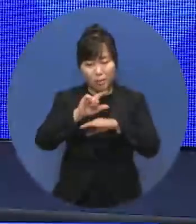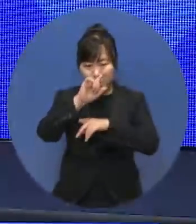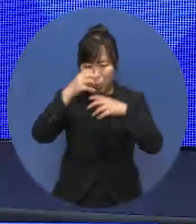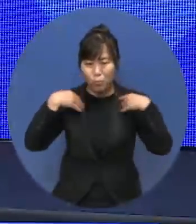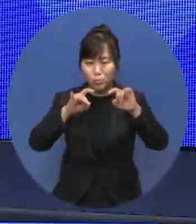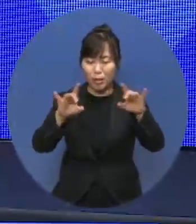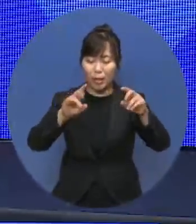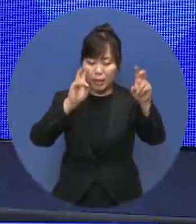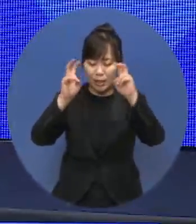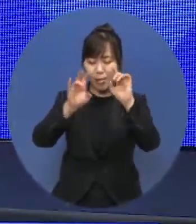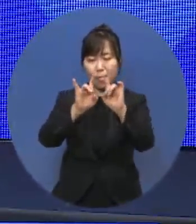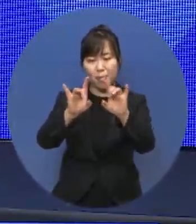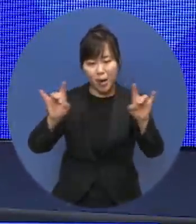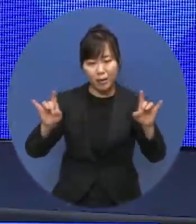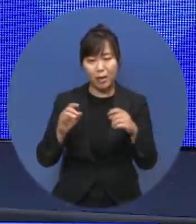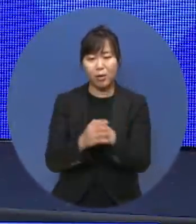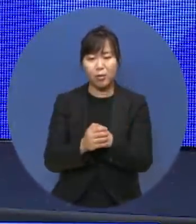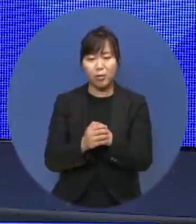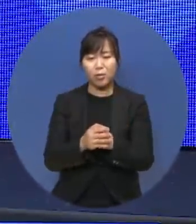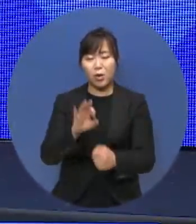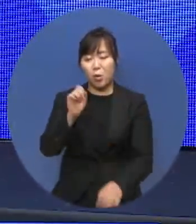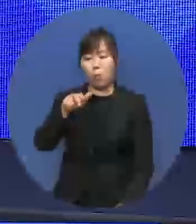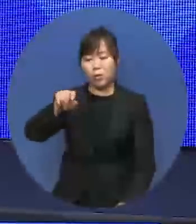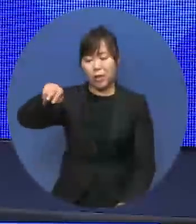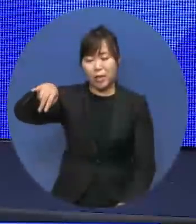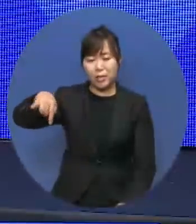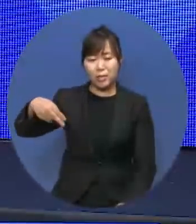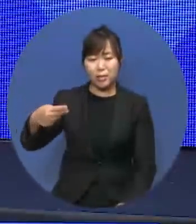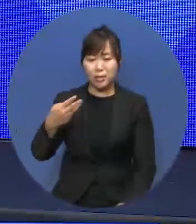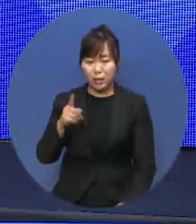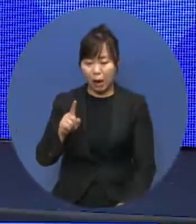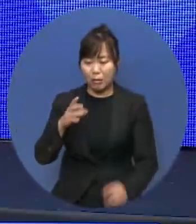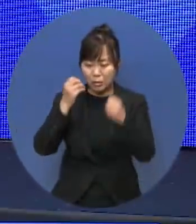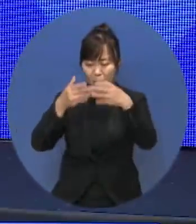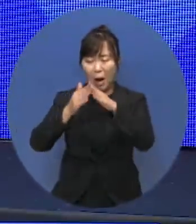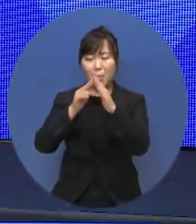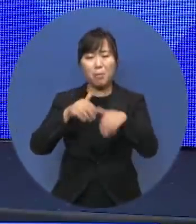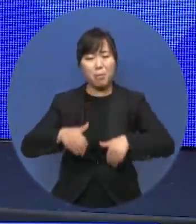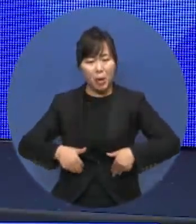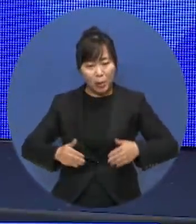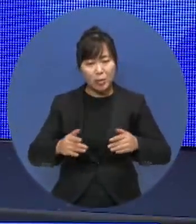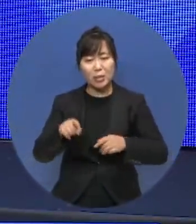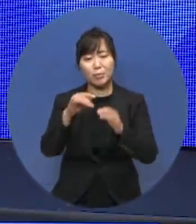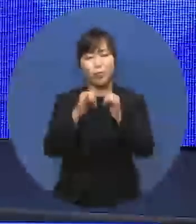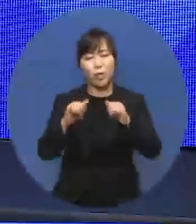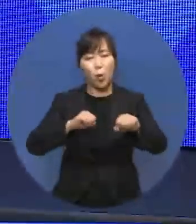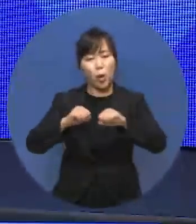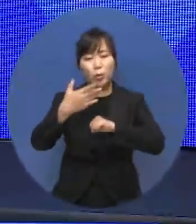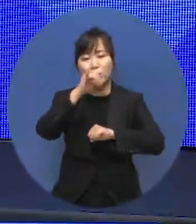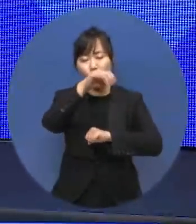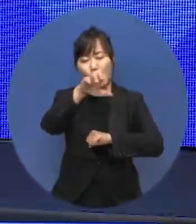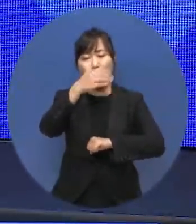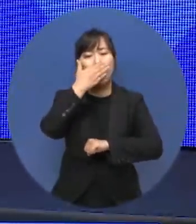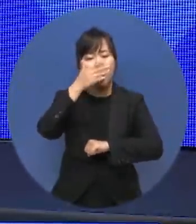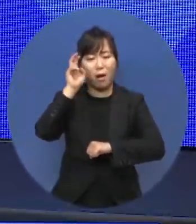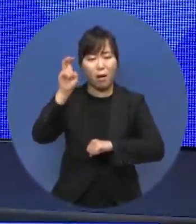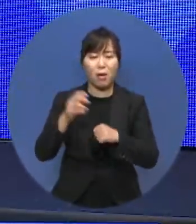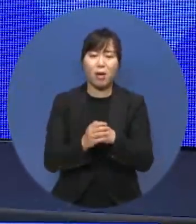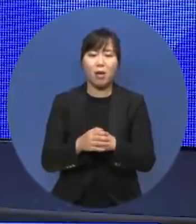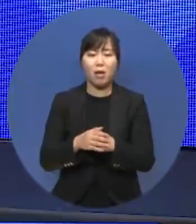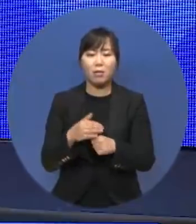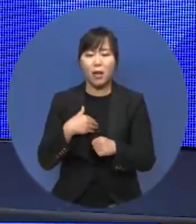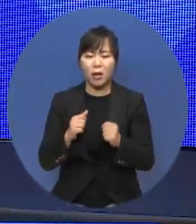지자체별로 또 기업별로 이렇게 오케스트라를 창단하지 않으셔도 분명히 이분들이 활동할 수 있는 곳이 생길 것 같고요. 그러면 내가